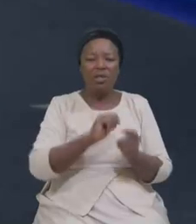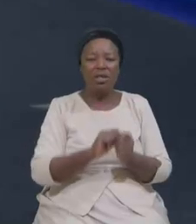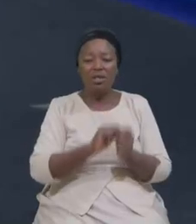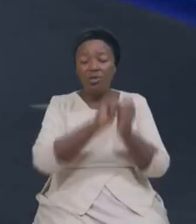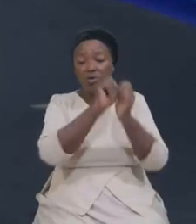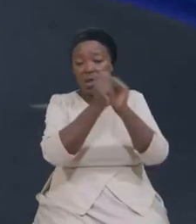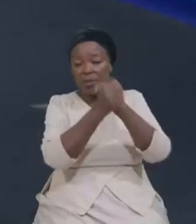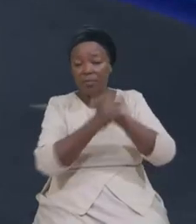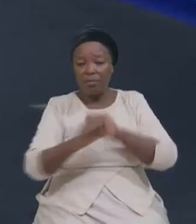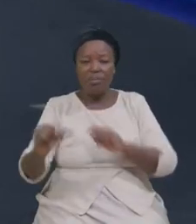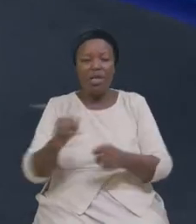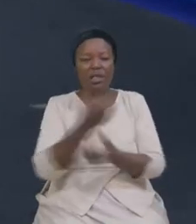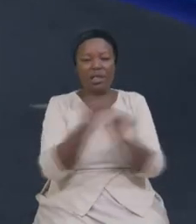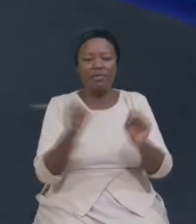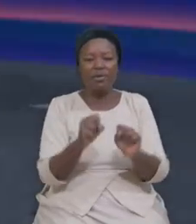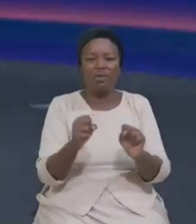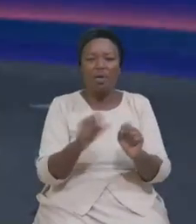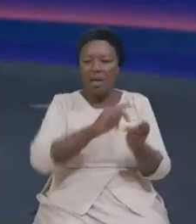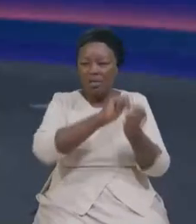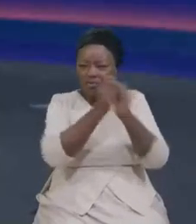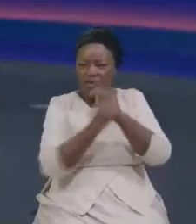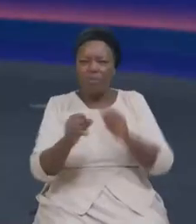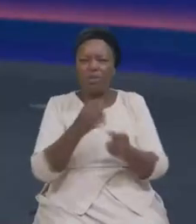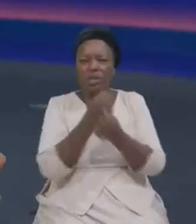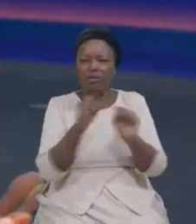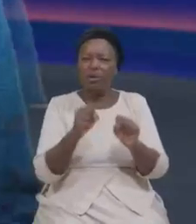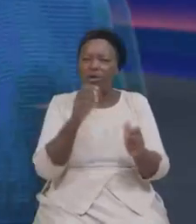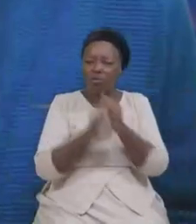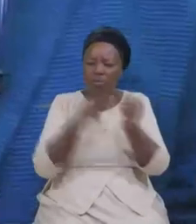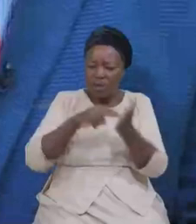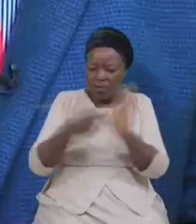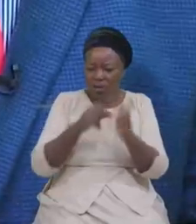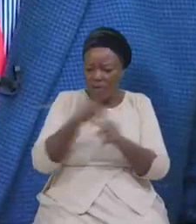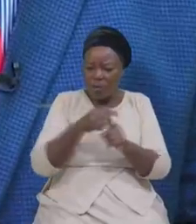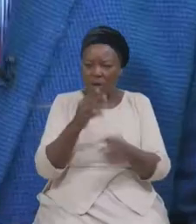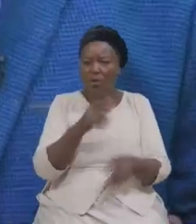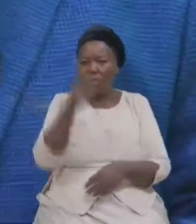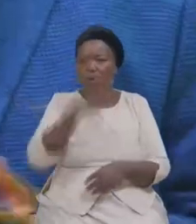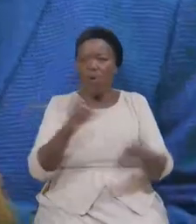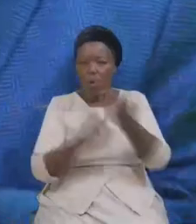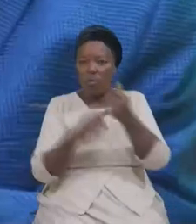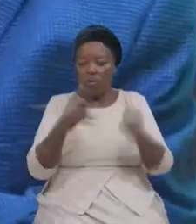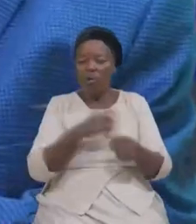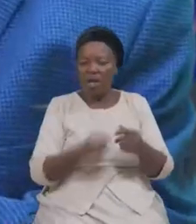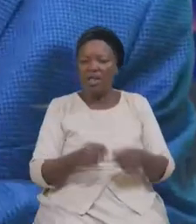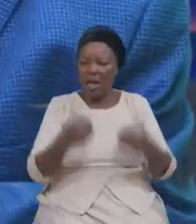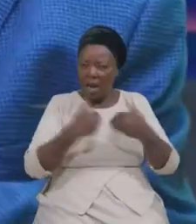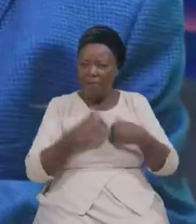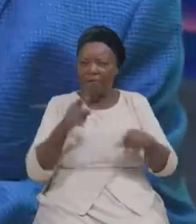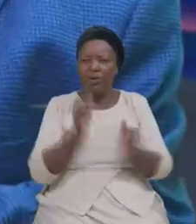Le salut de transformation. Quand Dieu se saisit de ta vie et te donne le